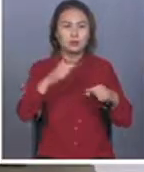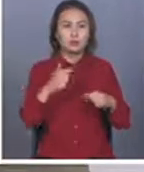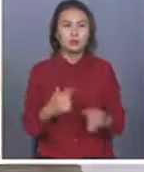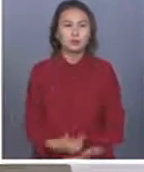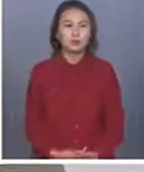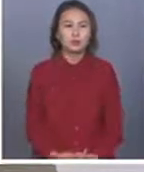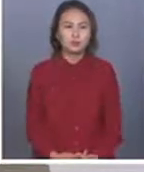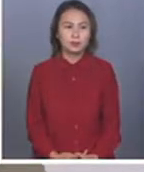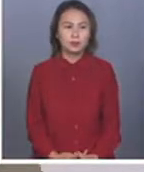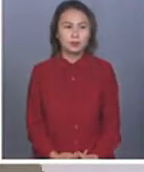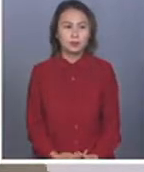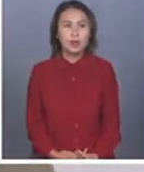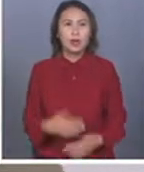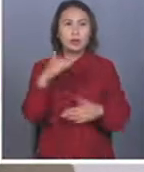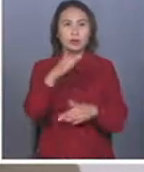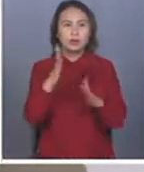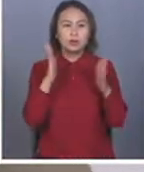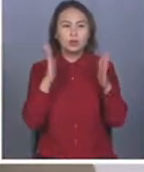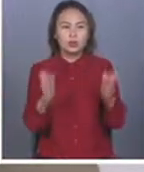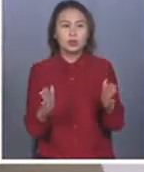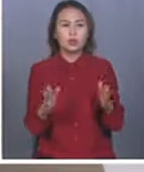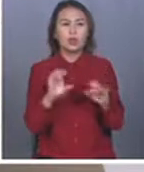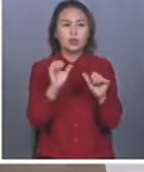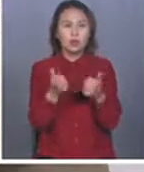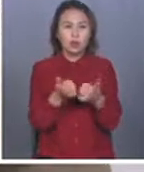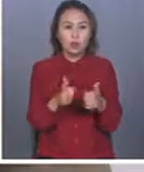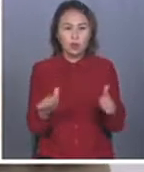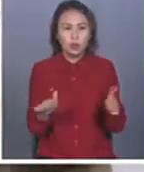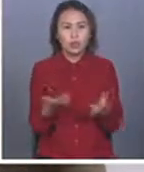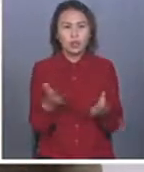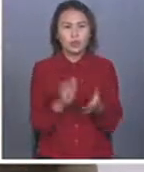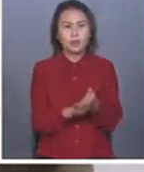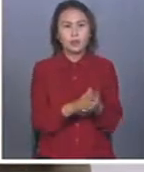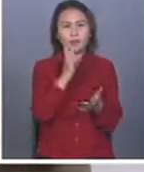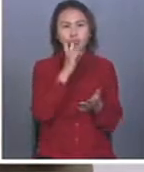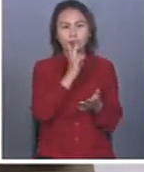ұмытпайық. Тік төртбұрыштың периметрінің формасымен жақынырақ танысып көрейік.